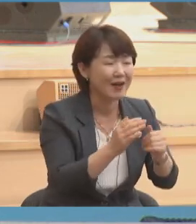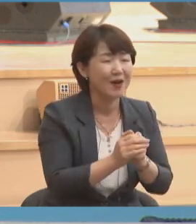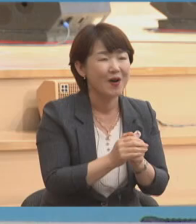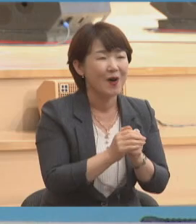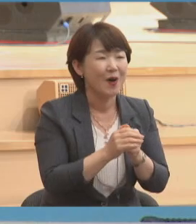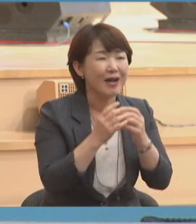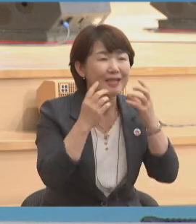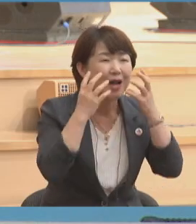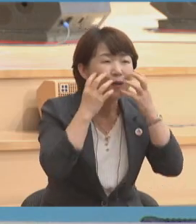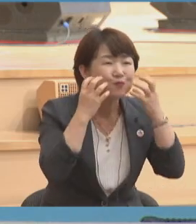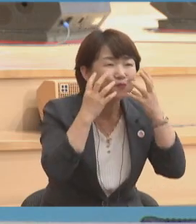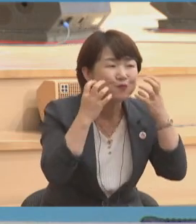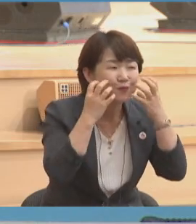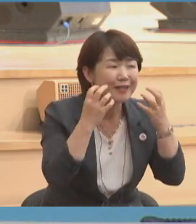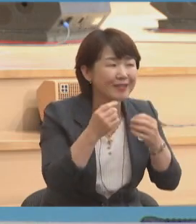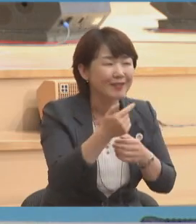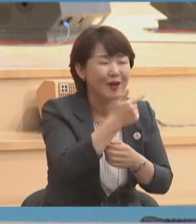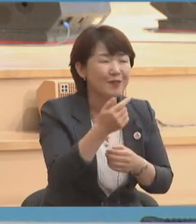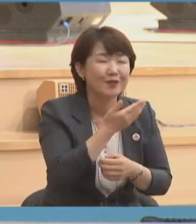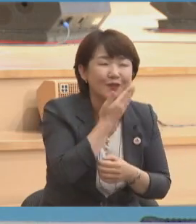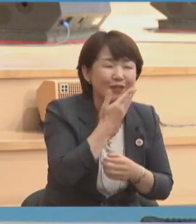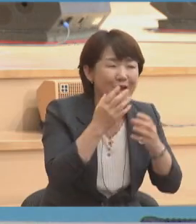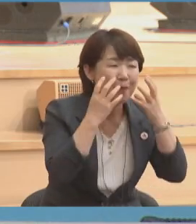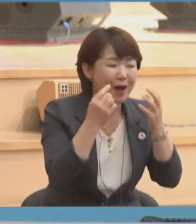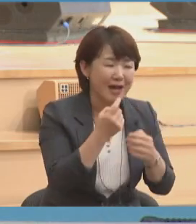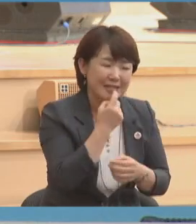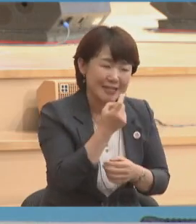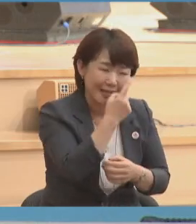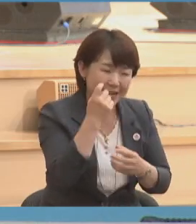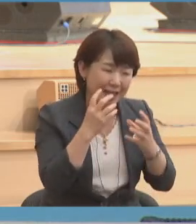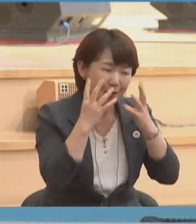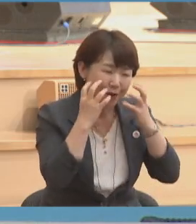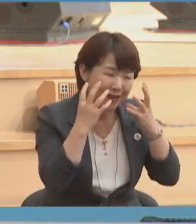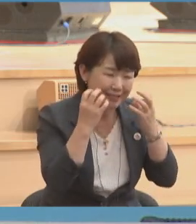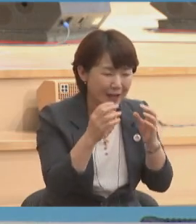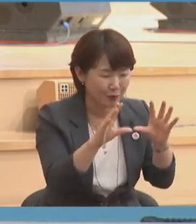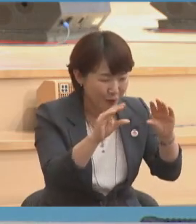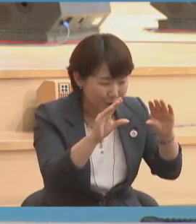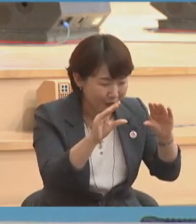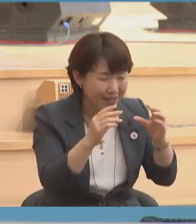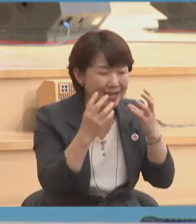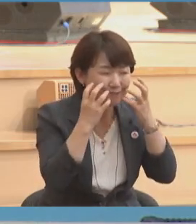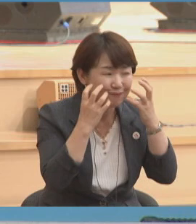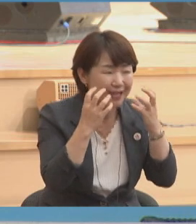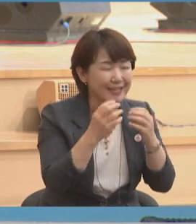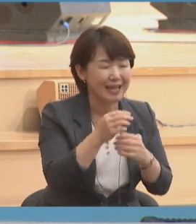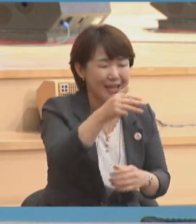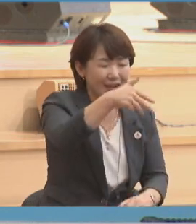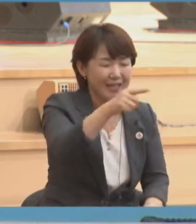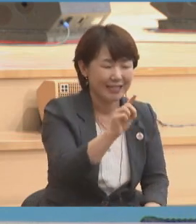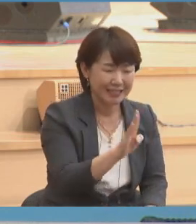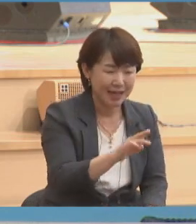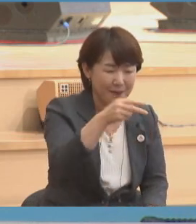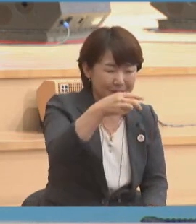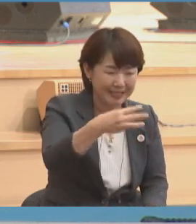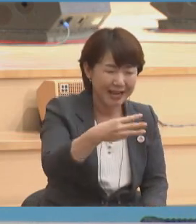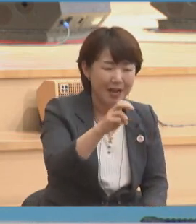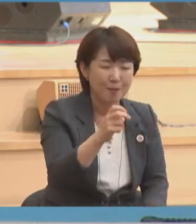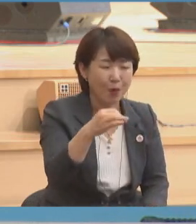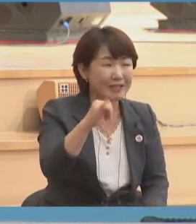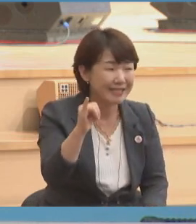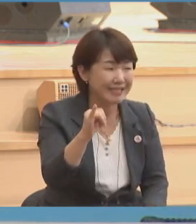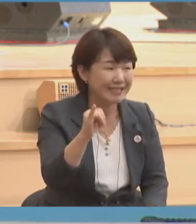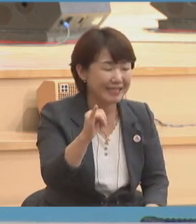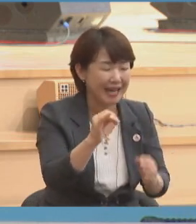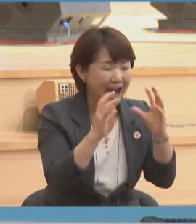찹쌀모찌. 찹쌀모찌 소개했잖아요. 뽀얀 살에 그냥 몰랑몰랑한 찹쌀모찌. 거기다가 제 머리를 쏙 빼닮은